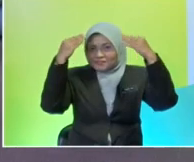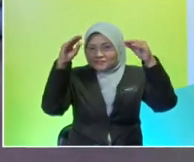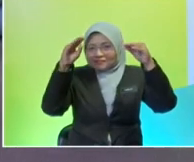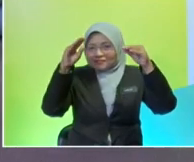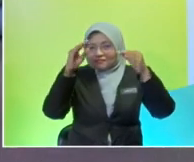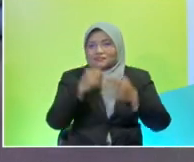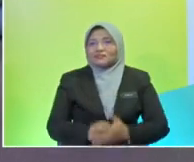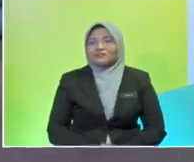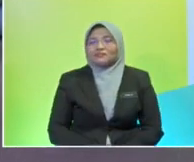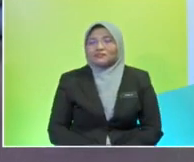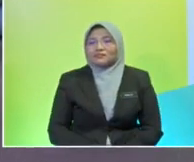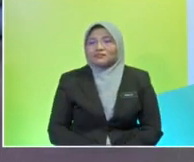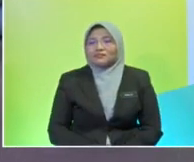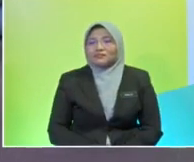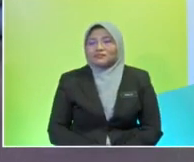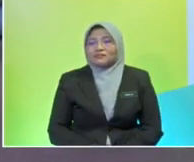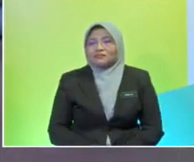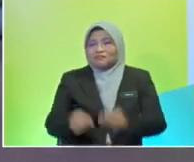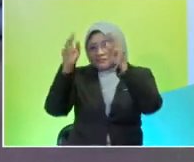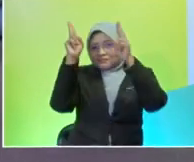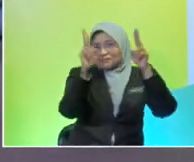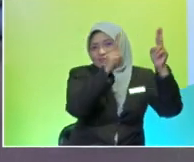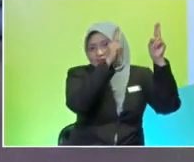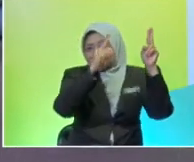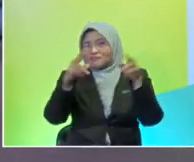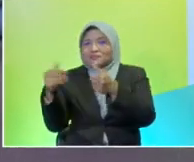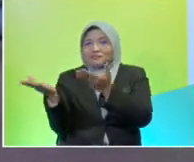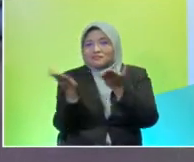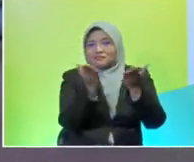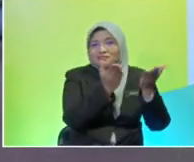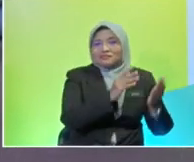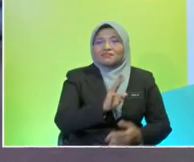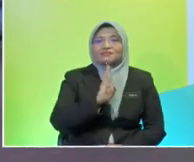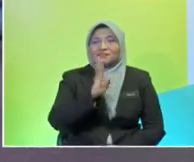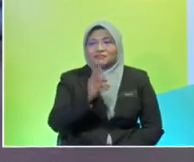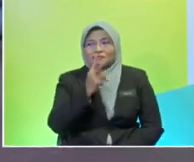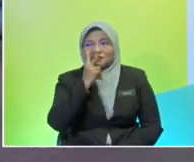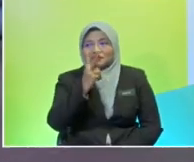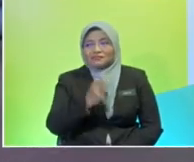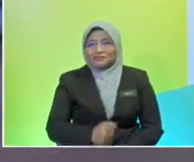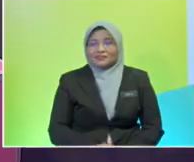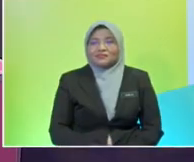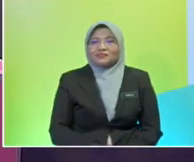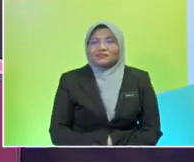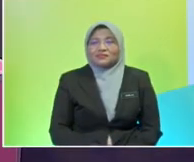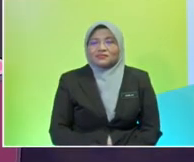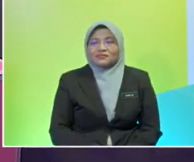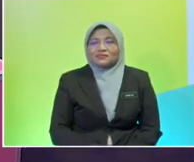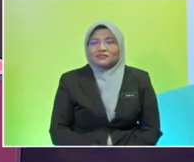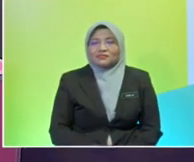yang diserap tadi udah aduh tidak bawa Aih kan nampak ada orang anak-anak Nih ada lari-lari Baiklah Cikgu